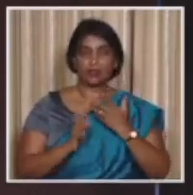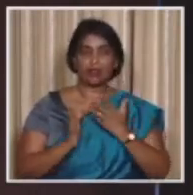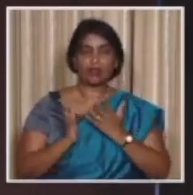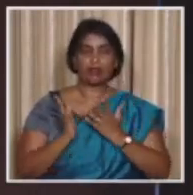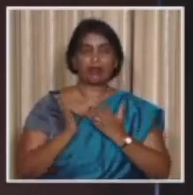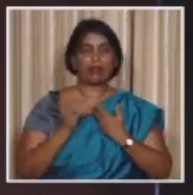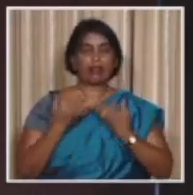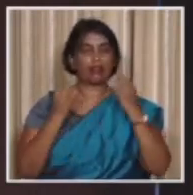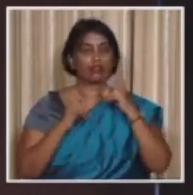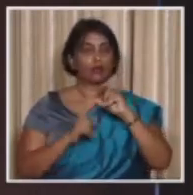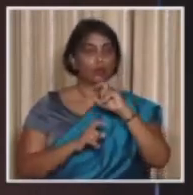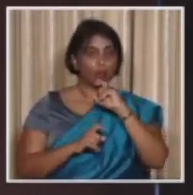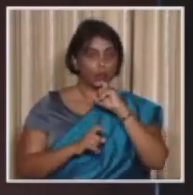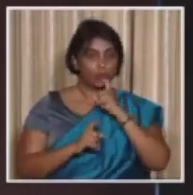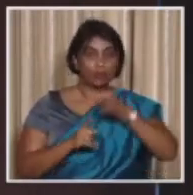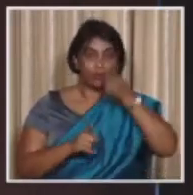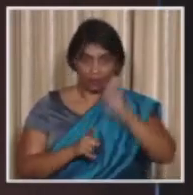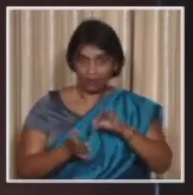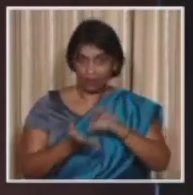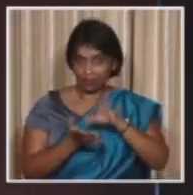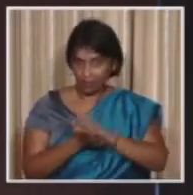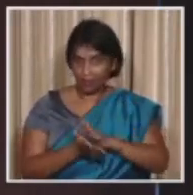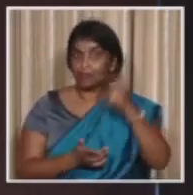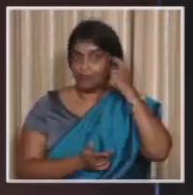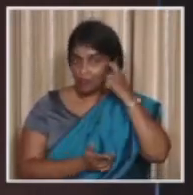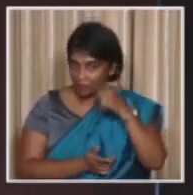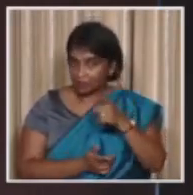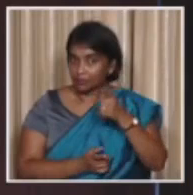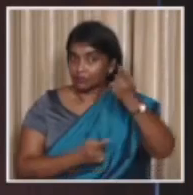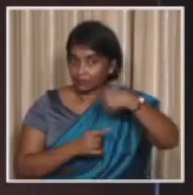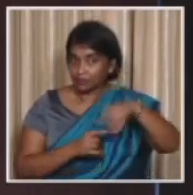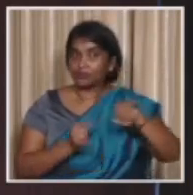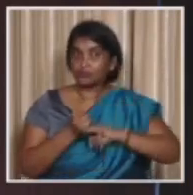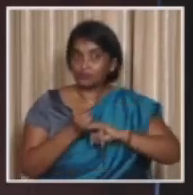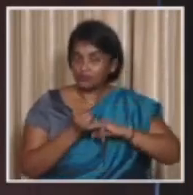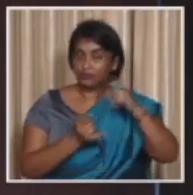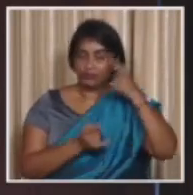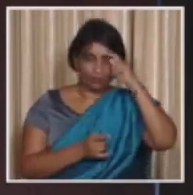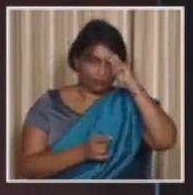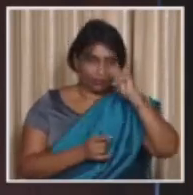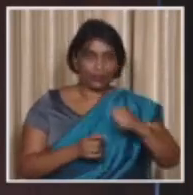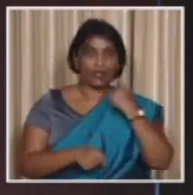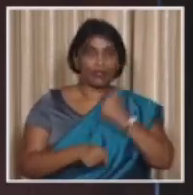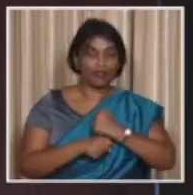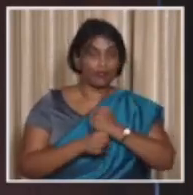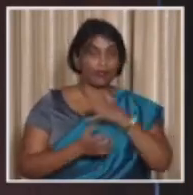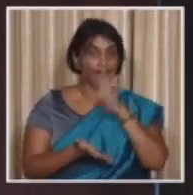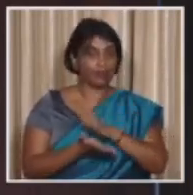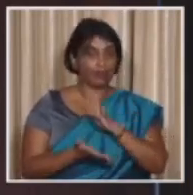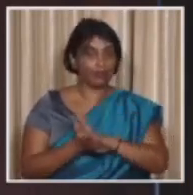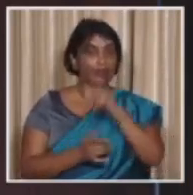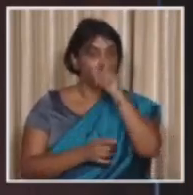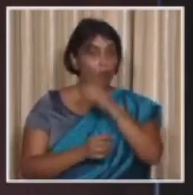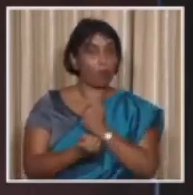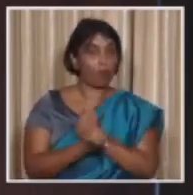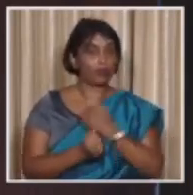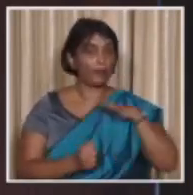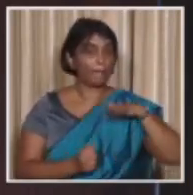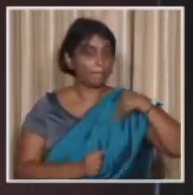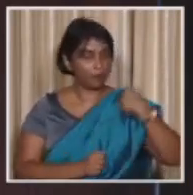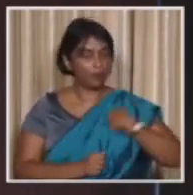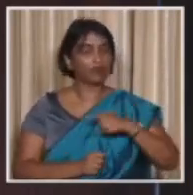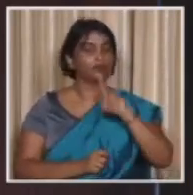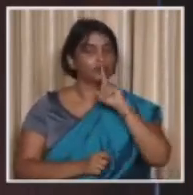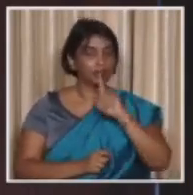පස්සේ අධිකරණය ලැබිච්ච තීන්දුව වතකයිනේ. ඒ නිසා සිරිවර්ධන මහත්තයටයි රජයේ මුද්‍රණ අධිපතියටයි පොලිස් පදිතුමාට අපි